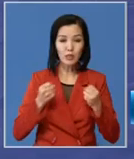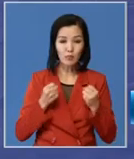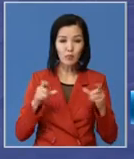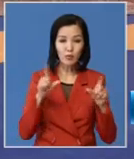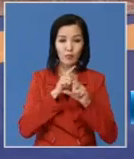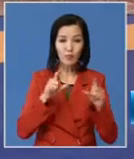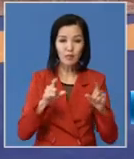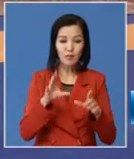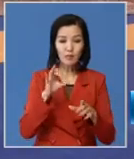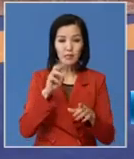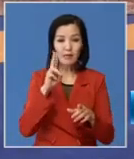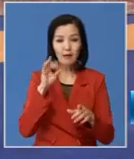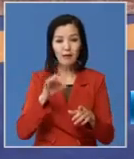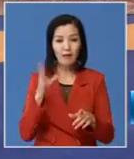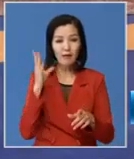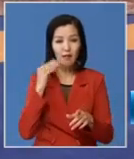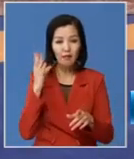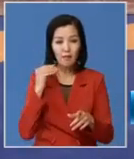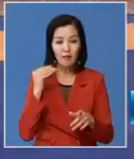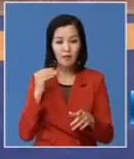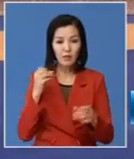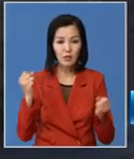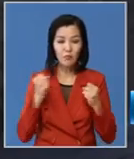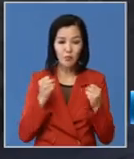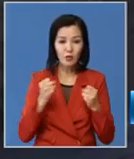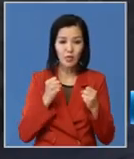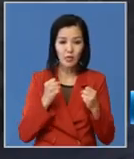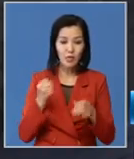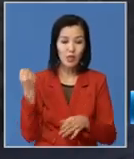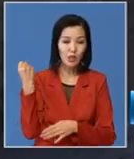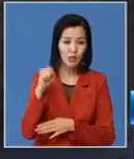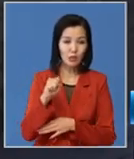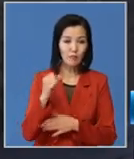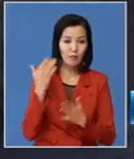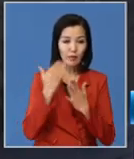сары табличкалар тұрады, солар тоже арнайы зағип жандарға жасалынған.